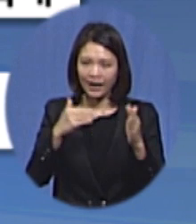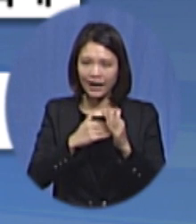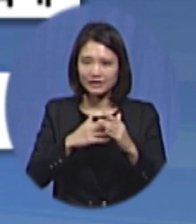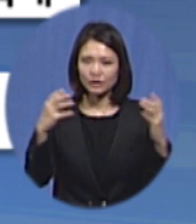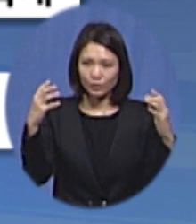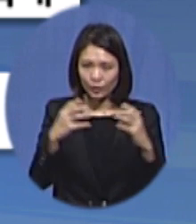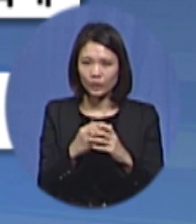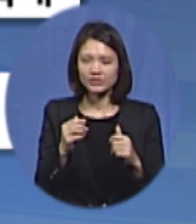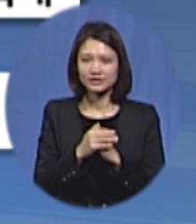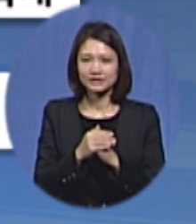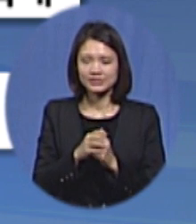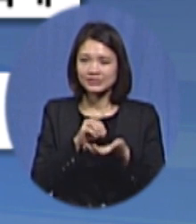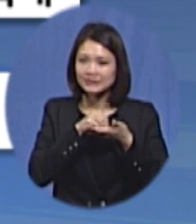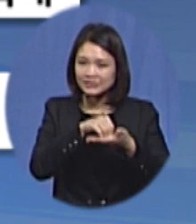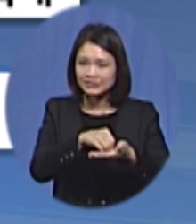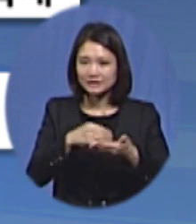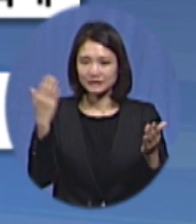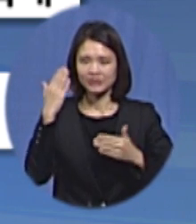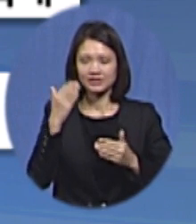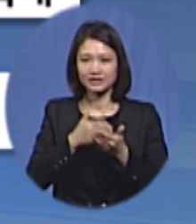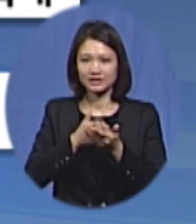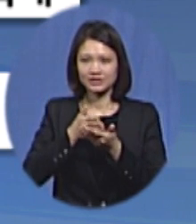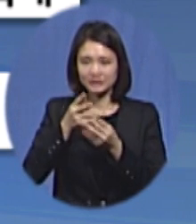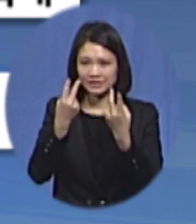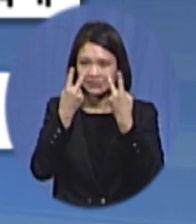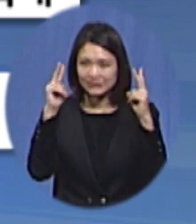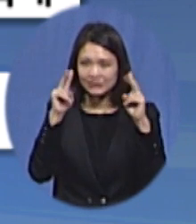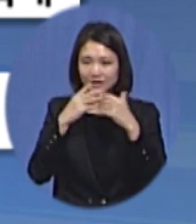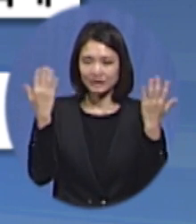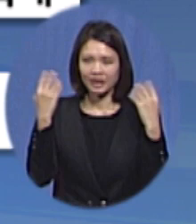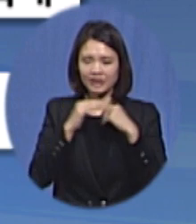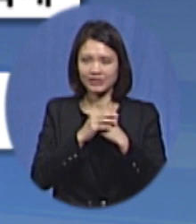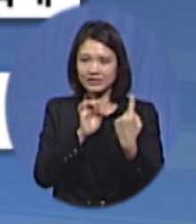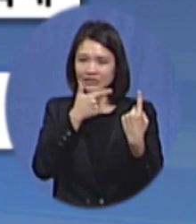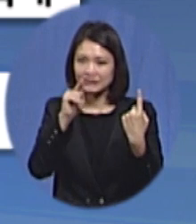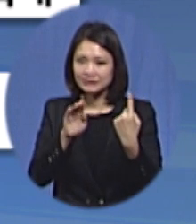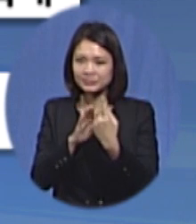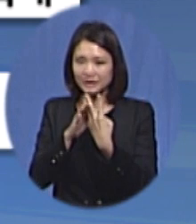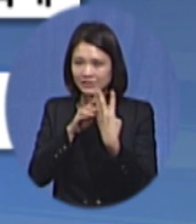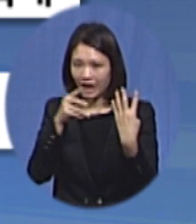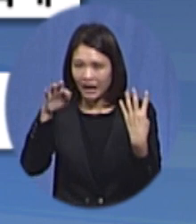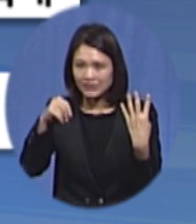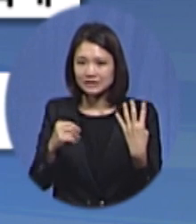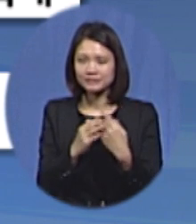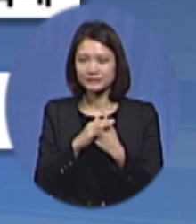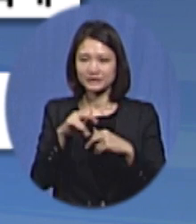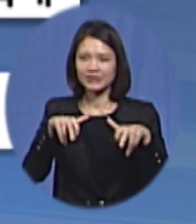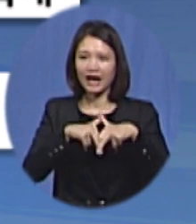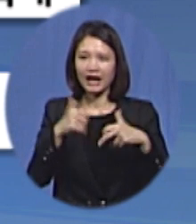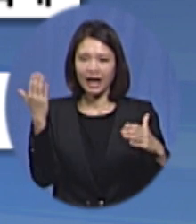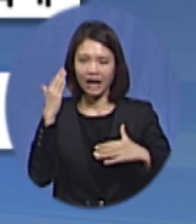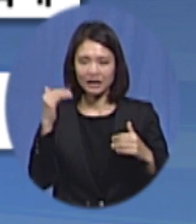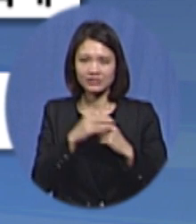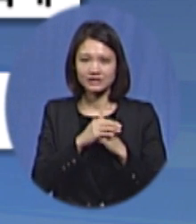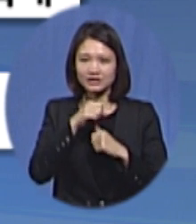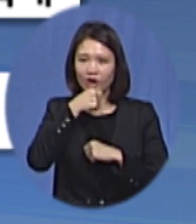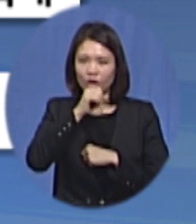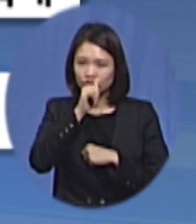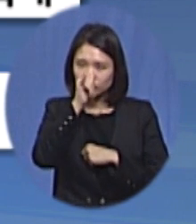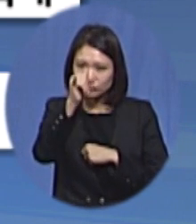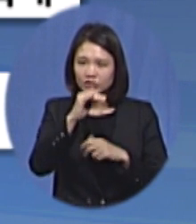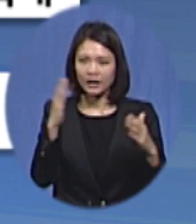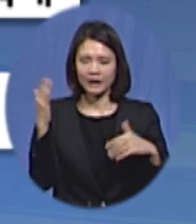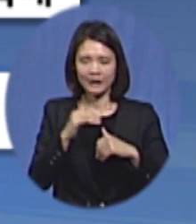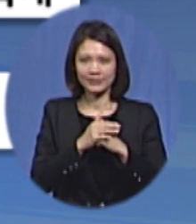신청 대상은 전문대학교에 재학 중인 1급에서 4급 장애학생 가운데 성적이 우수한 학생과 예체능